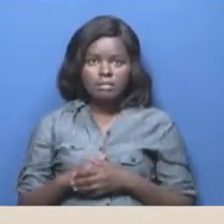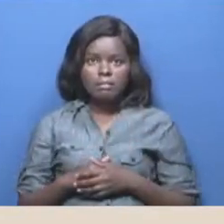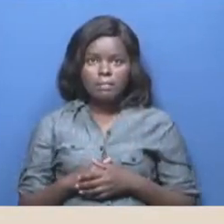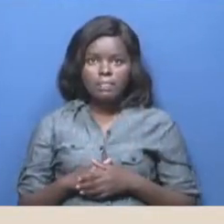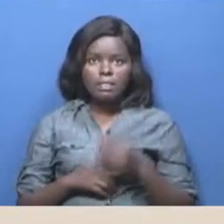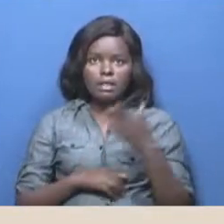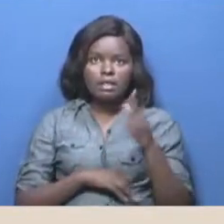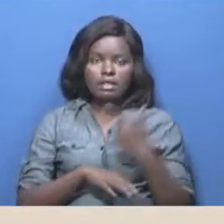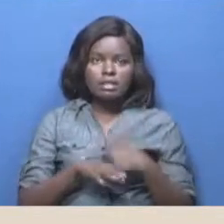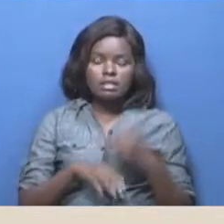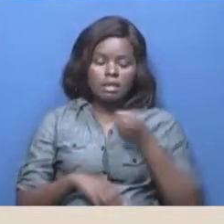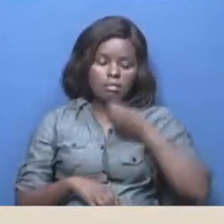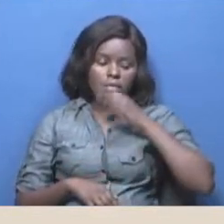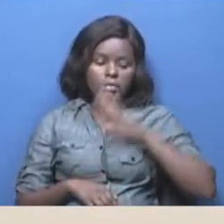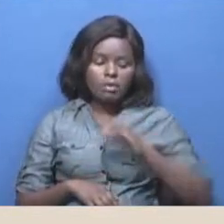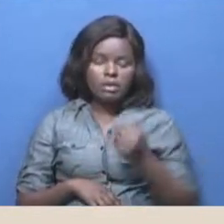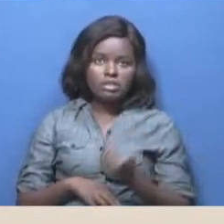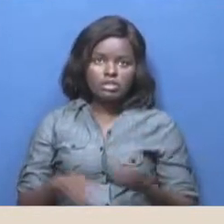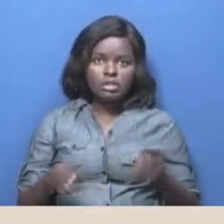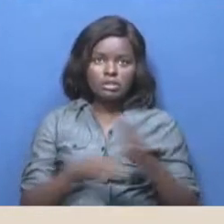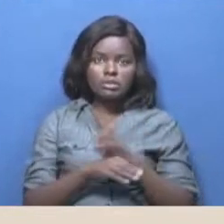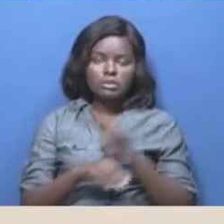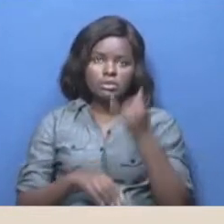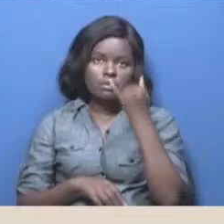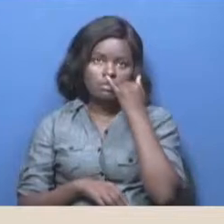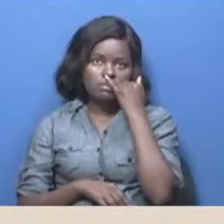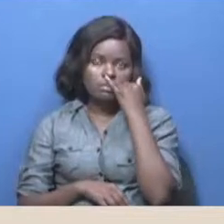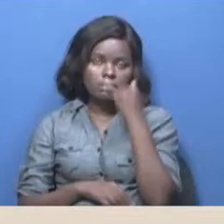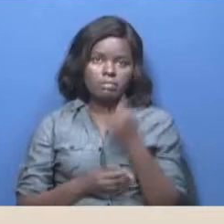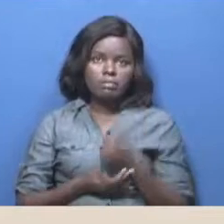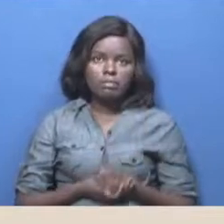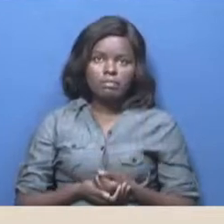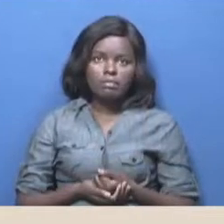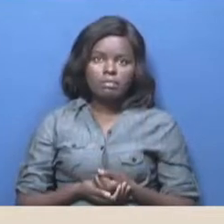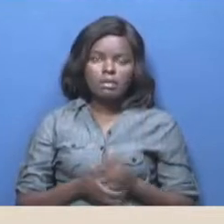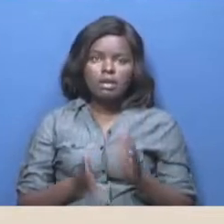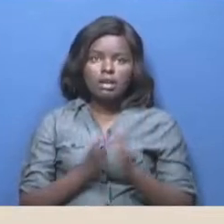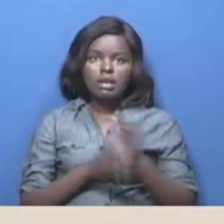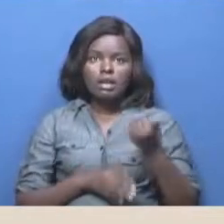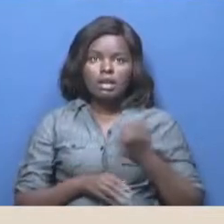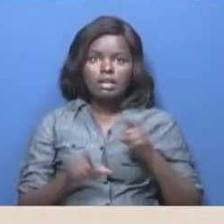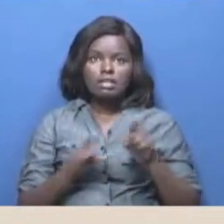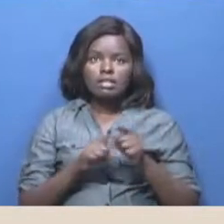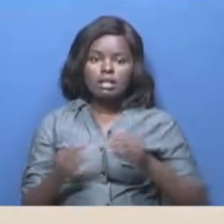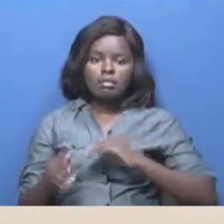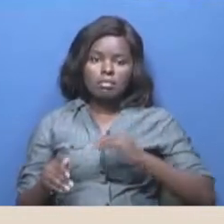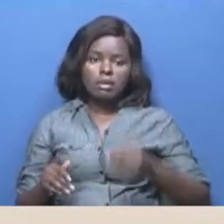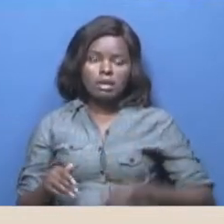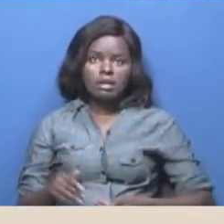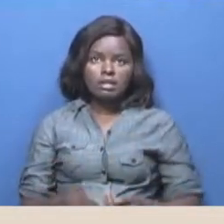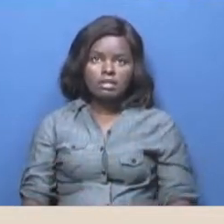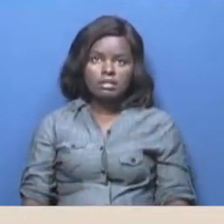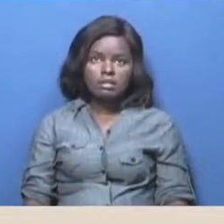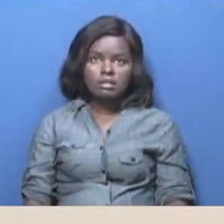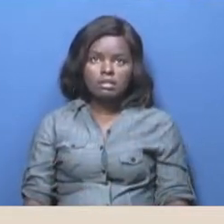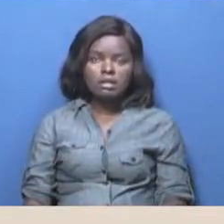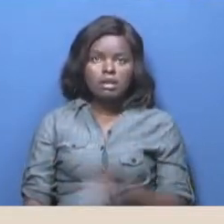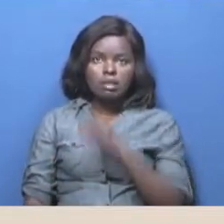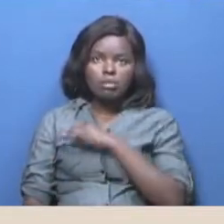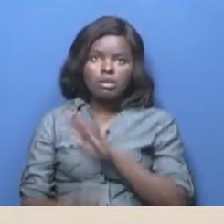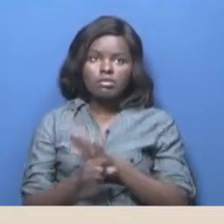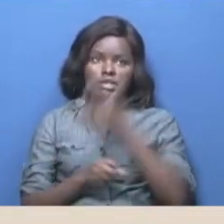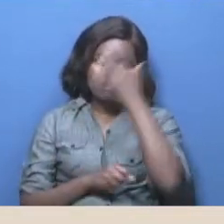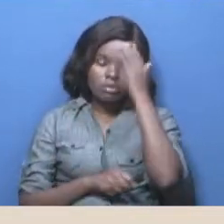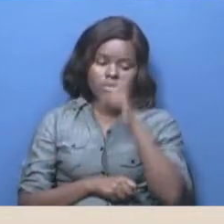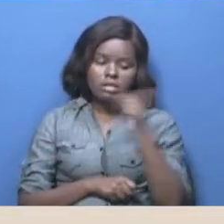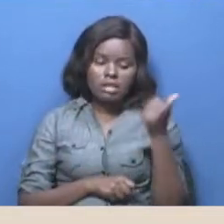rĩrĩ mwana wa kahĩĩ atonyetio ũhũthĩri-inĩ wa ndawa na njohi na wa airĩtu kũhirwo mahu. Tũgunĩkĩte mũno tondũ angĩ